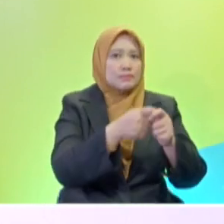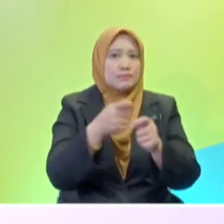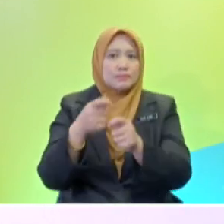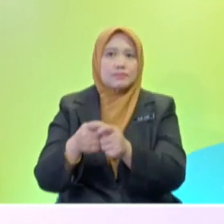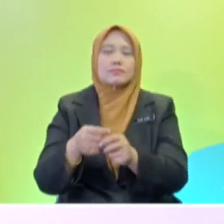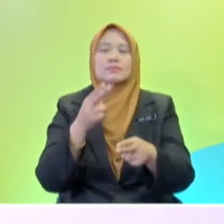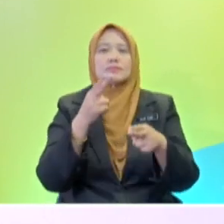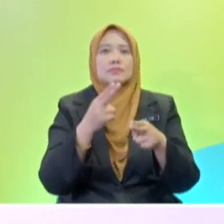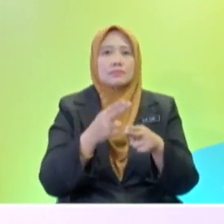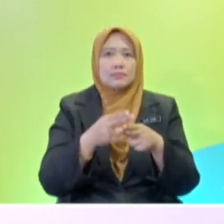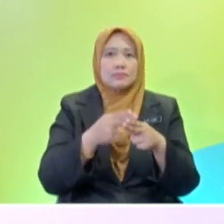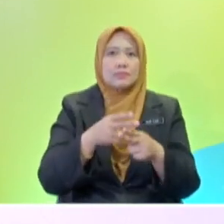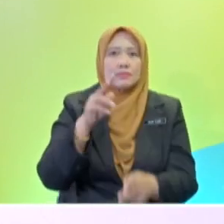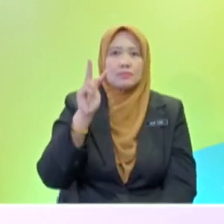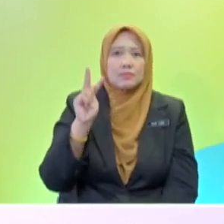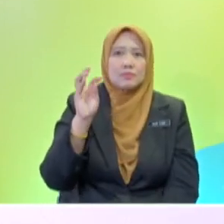tidak boleh salah